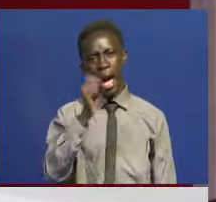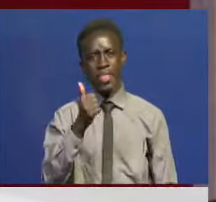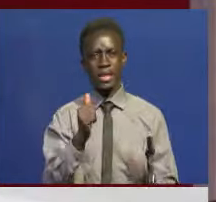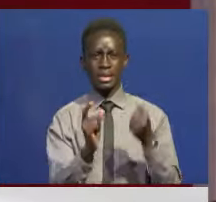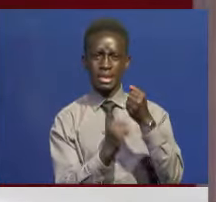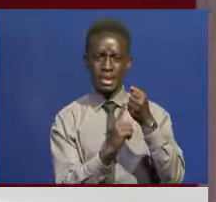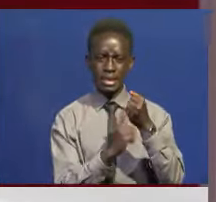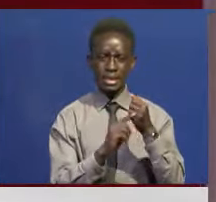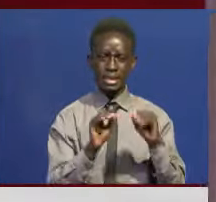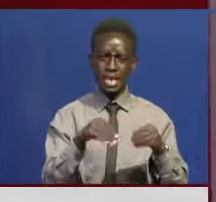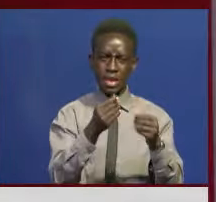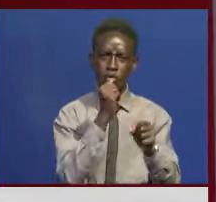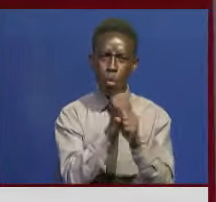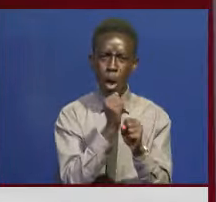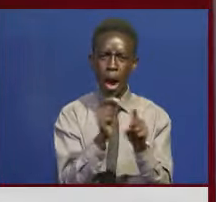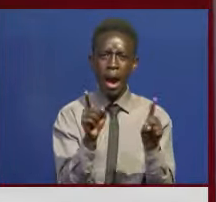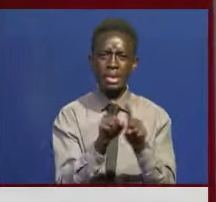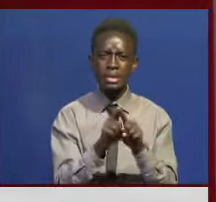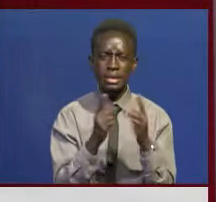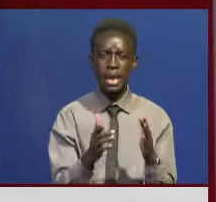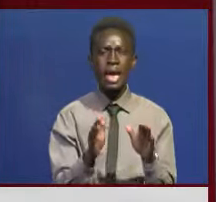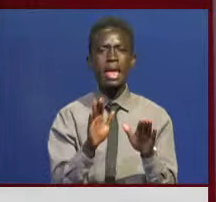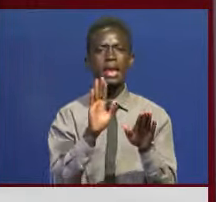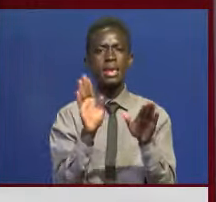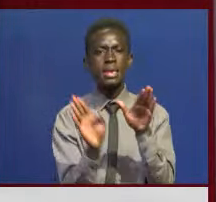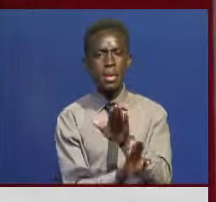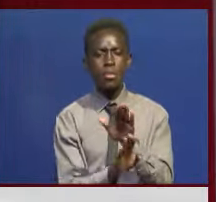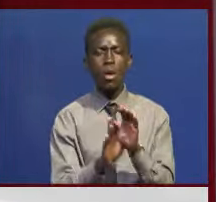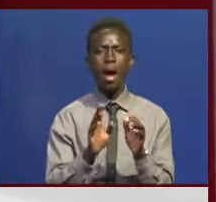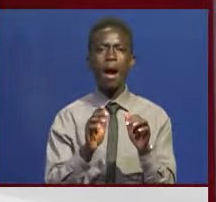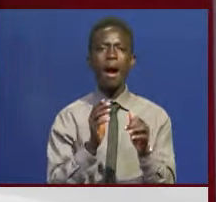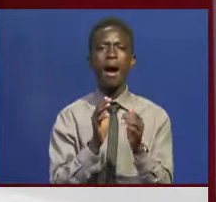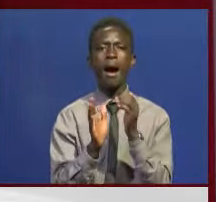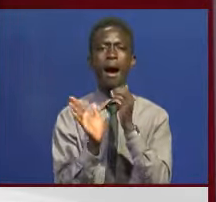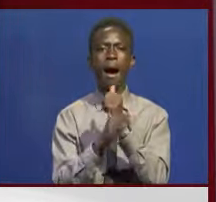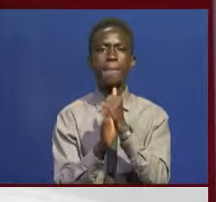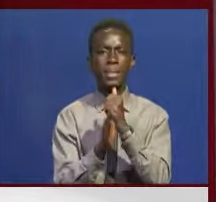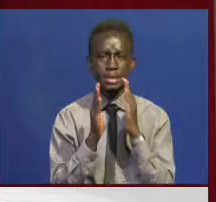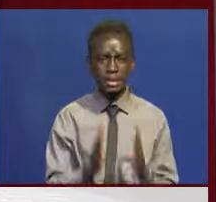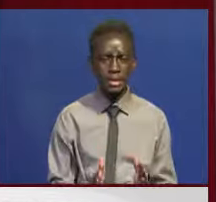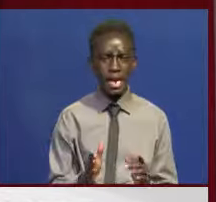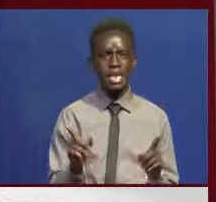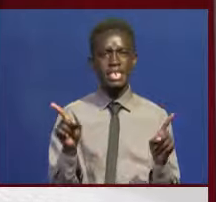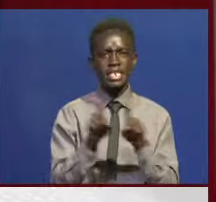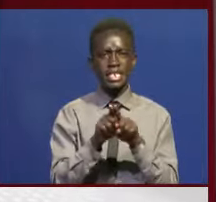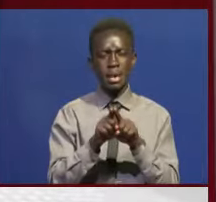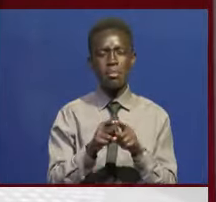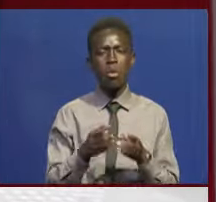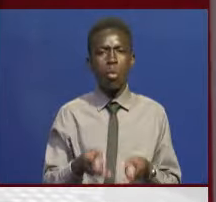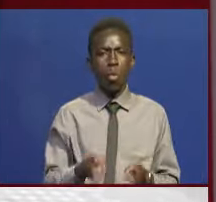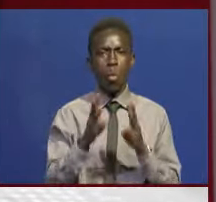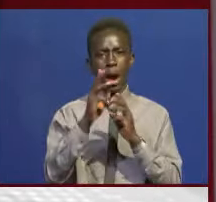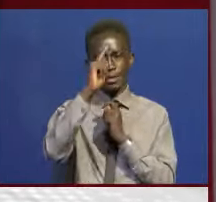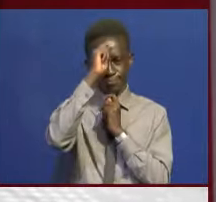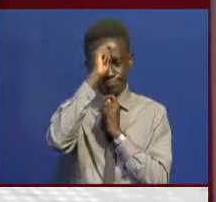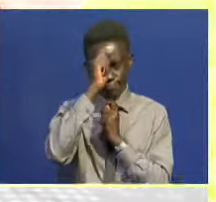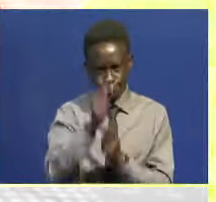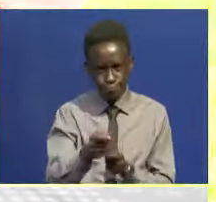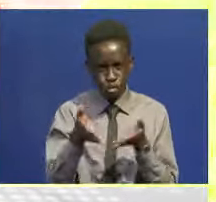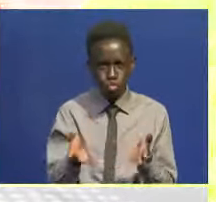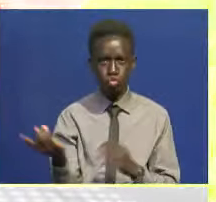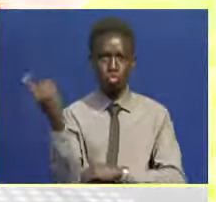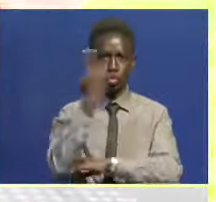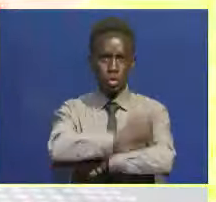6 deputy ambassadors kama pia heshima ya siku hii ya